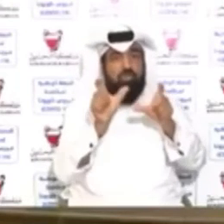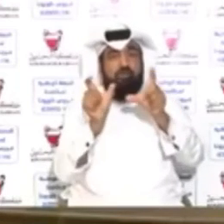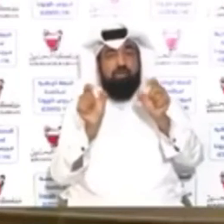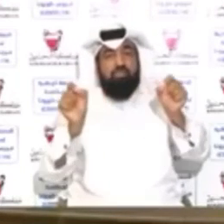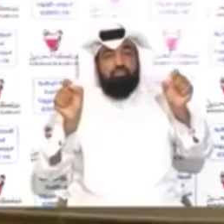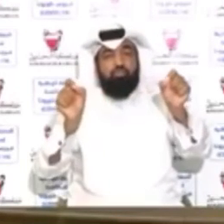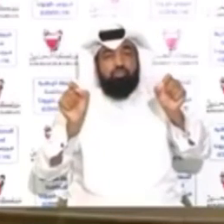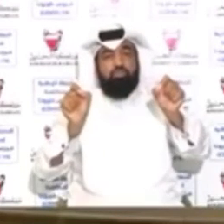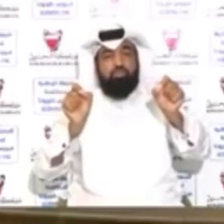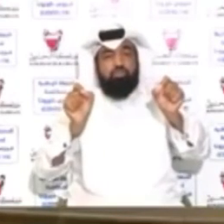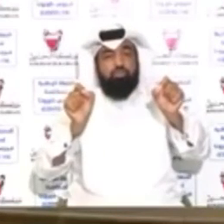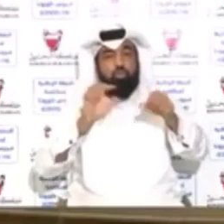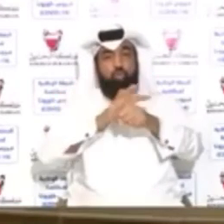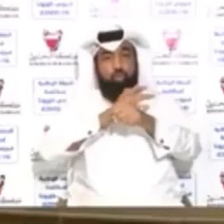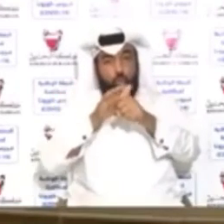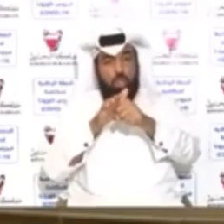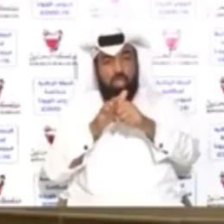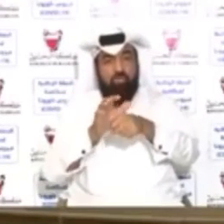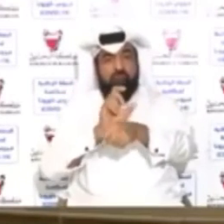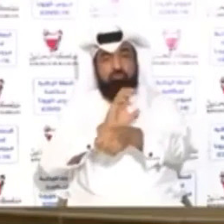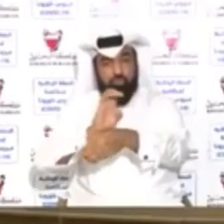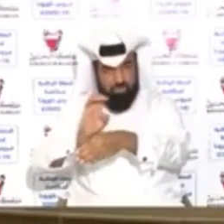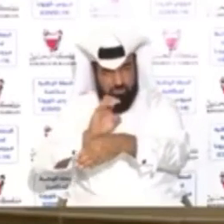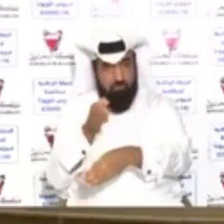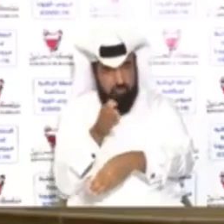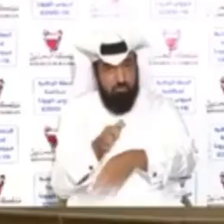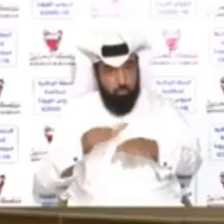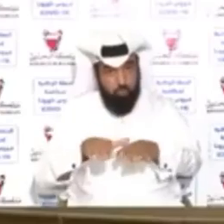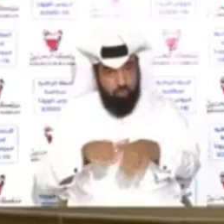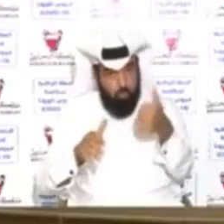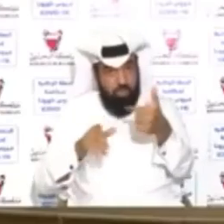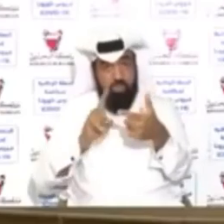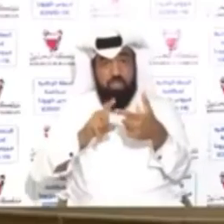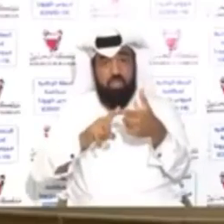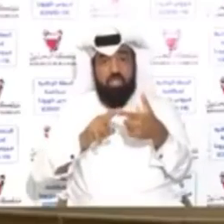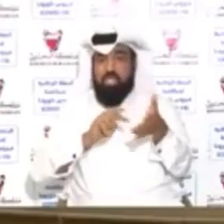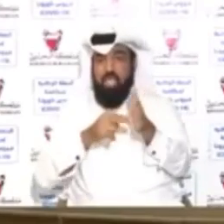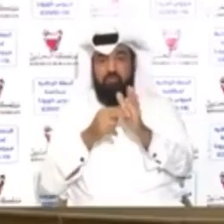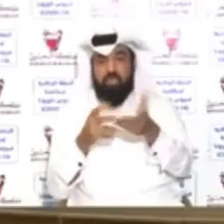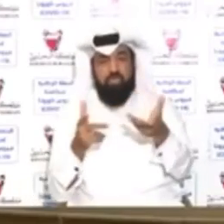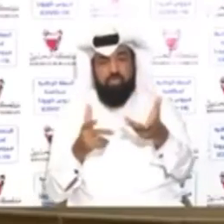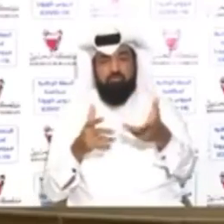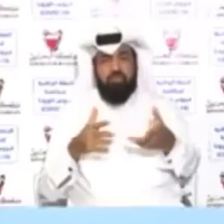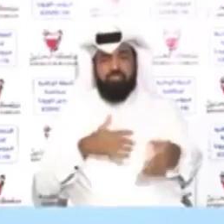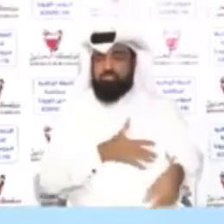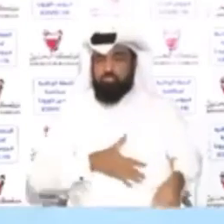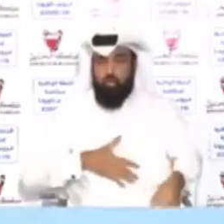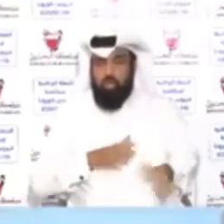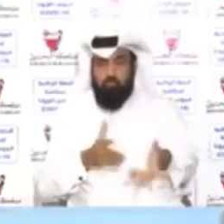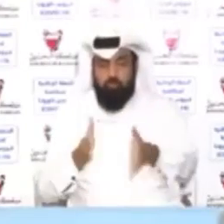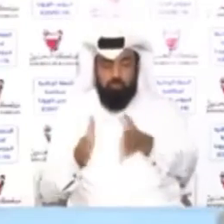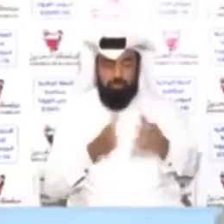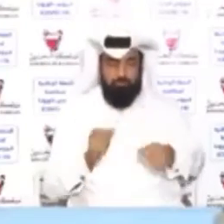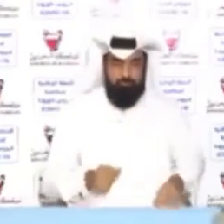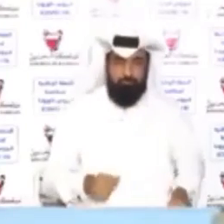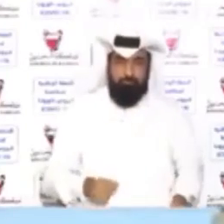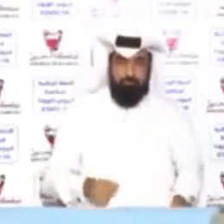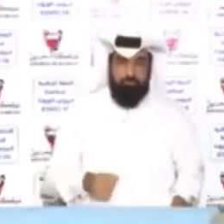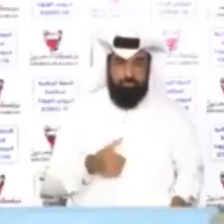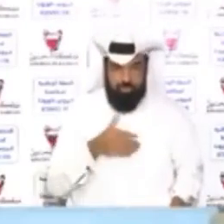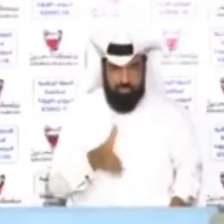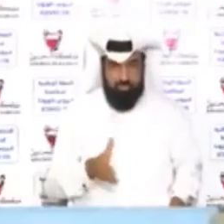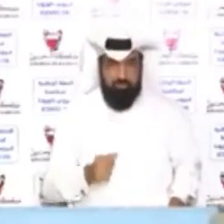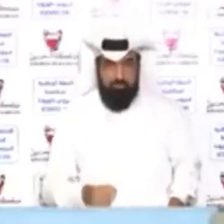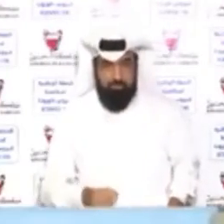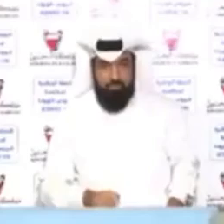هاي في كثير من الكلام عن هذا الدواء، ما هي الأعراض الجانبية له؟ شكرا جزيلا على السؤال. أعتقد يمكن صار حديث في